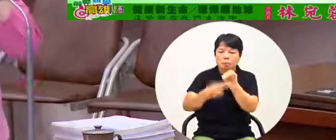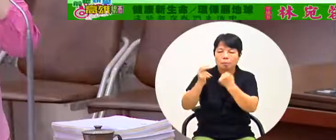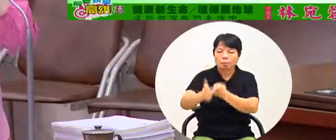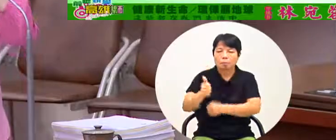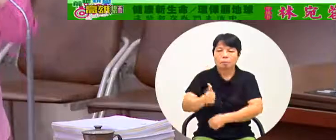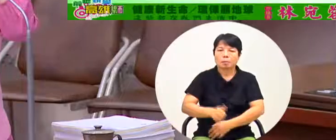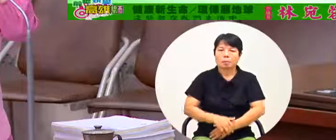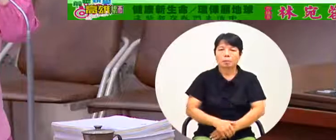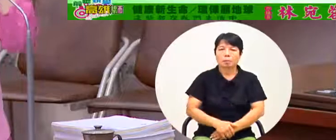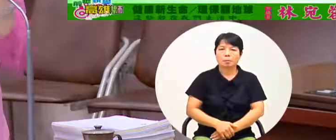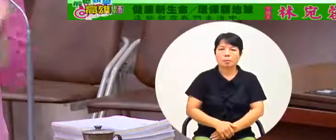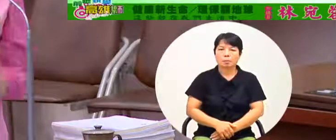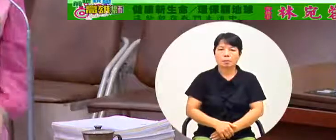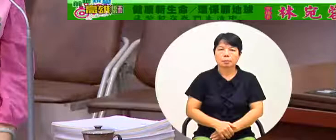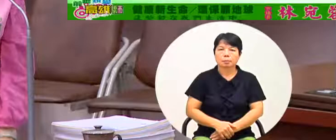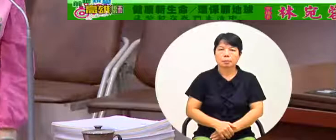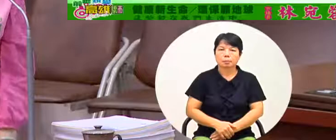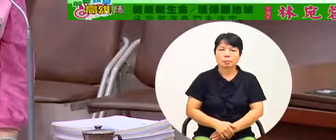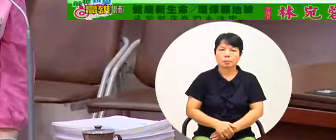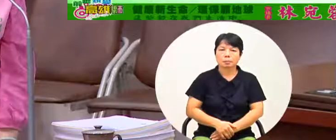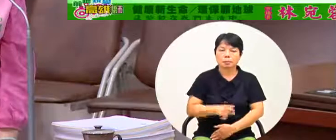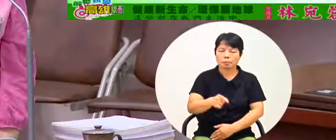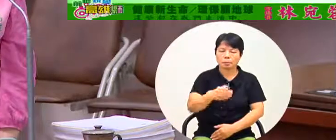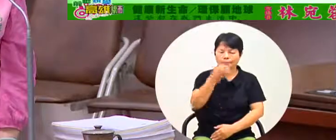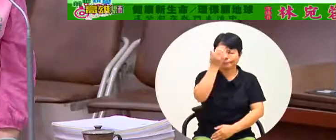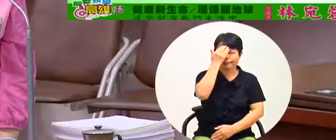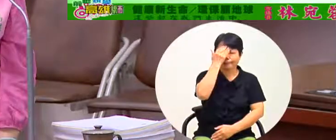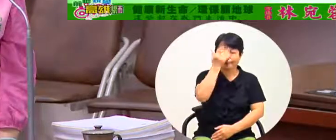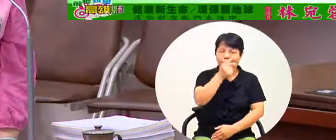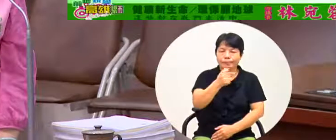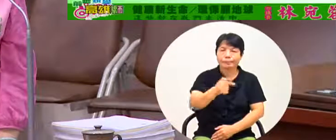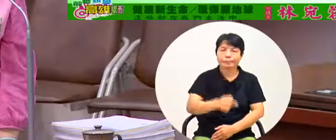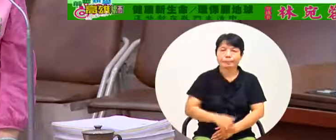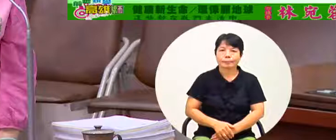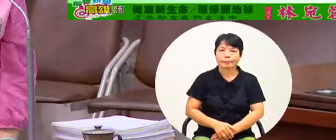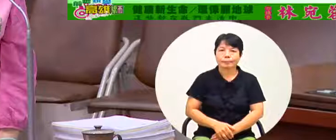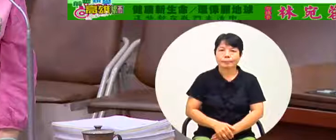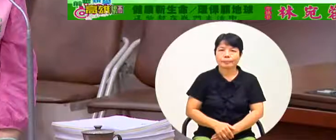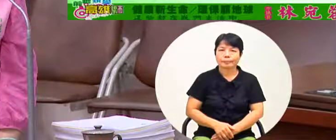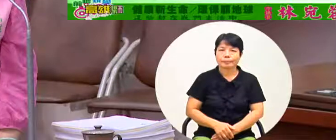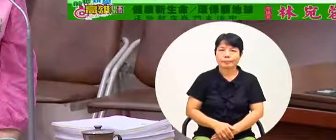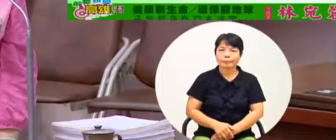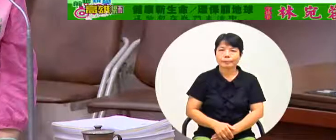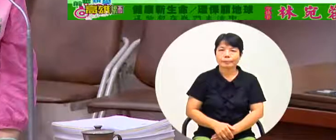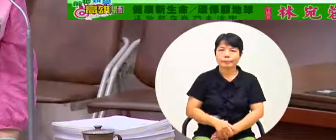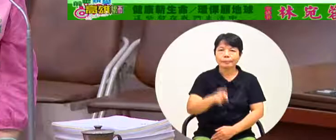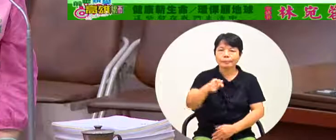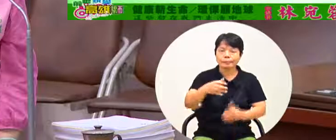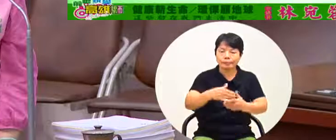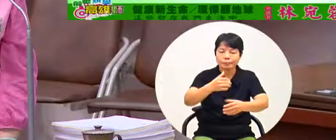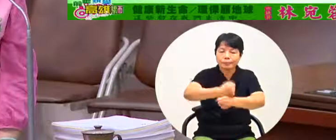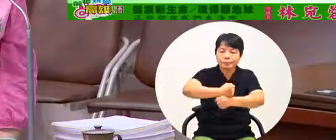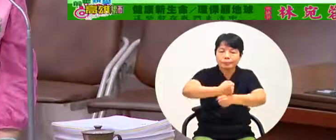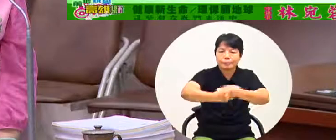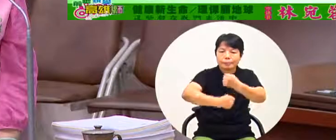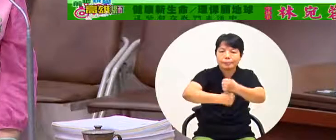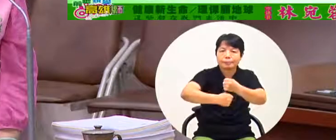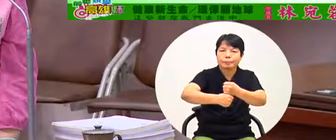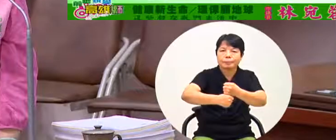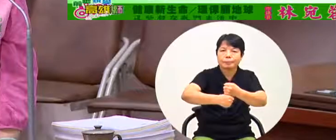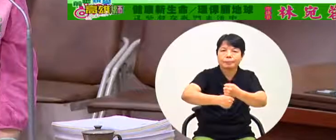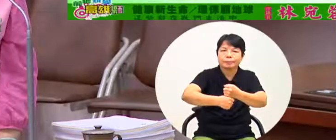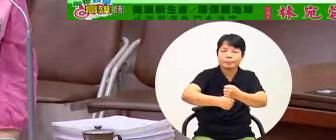吼，伊真足困扰的吼。你看这个都已经结构体，它的结构都归类了，它